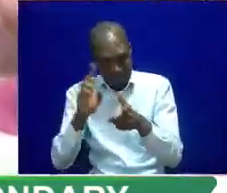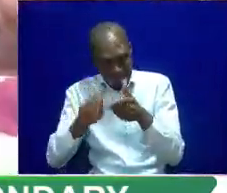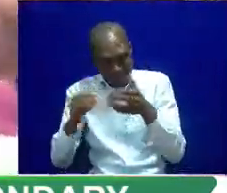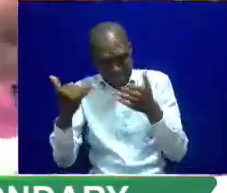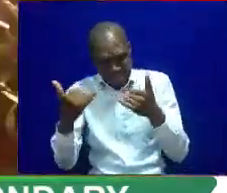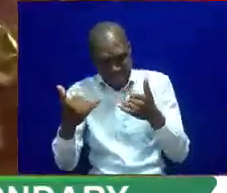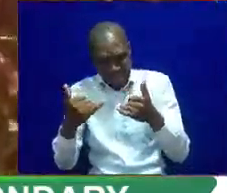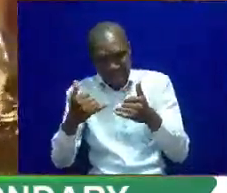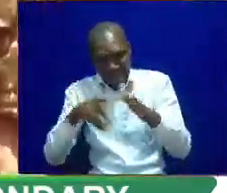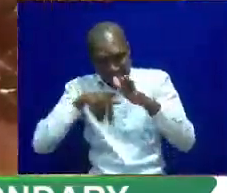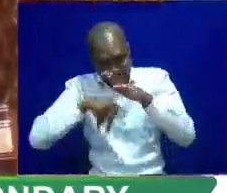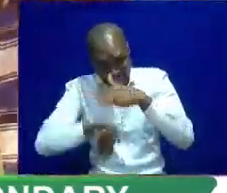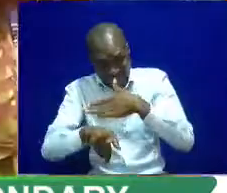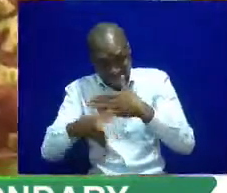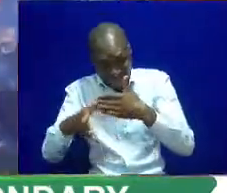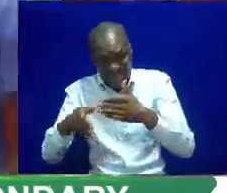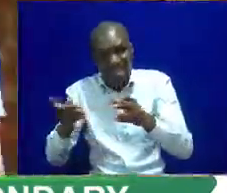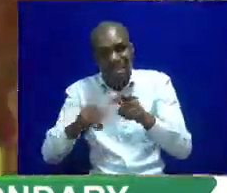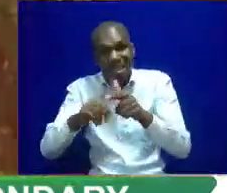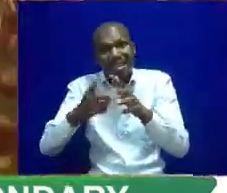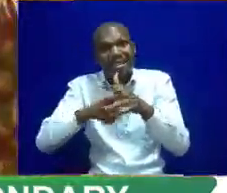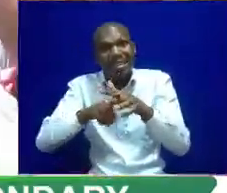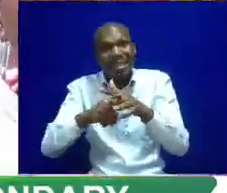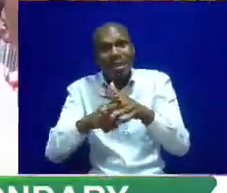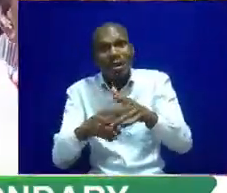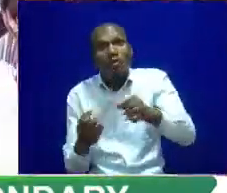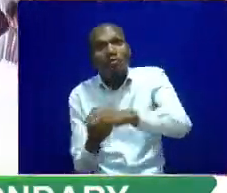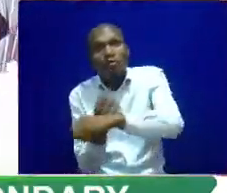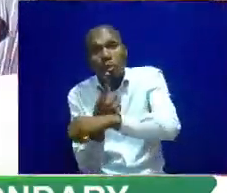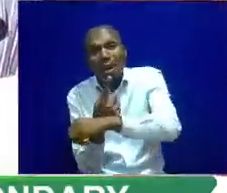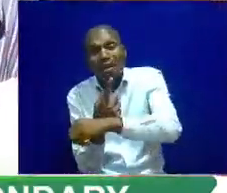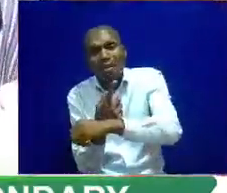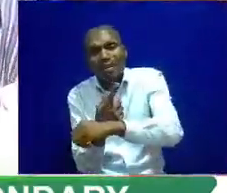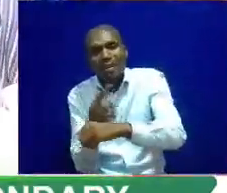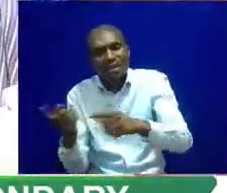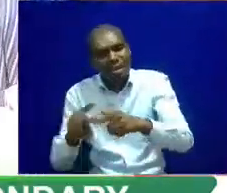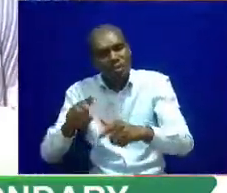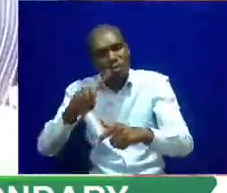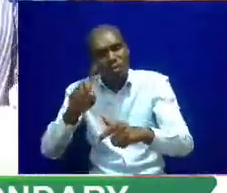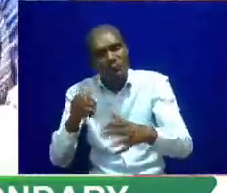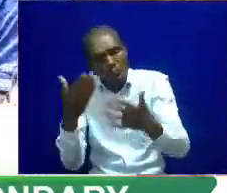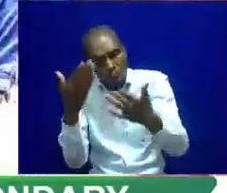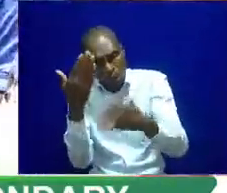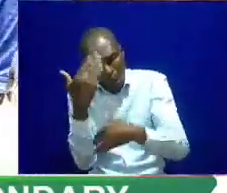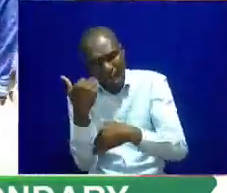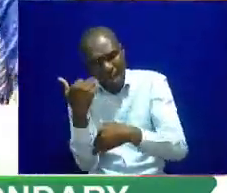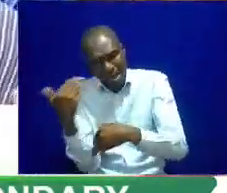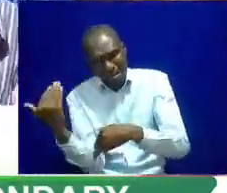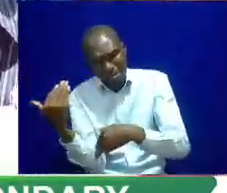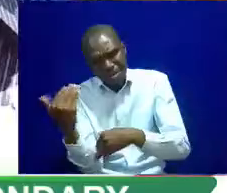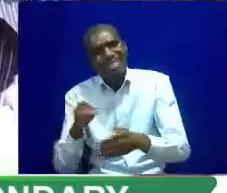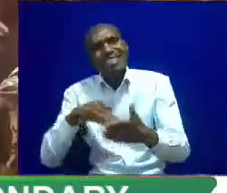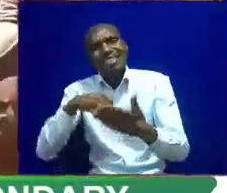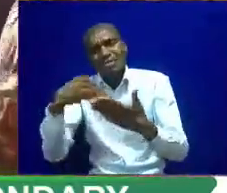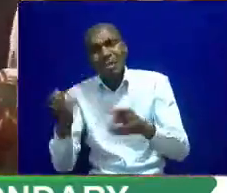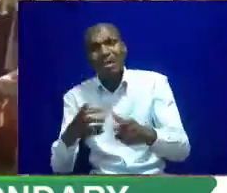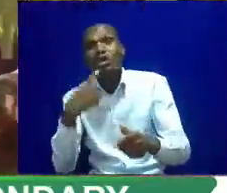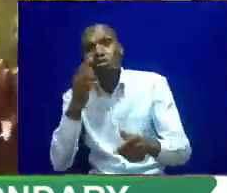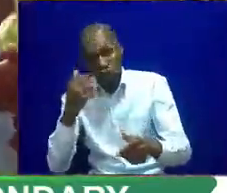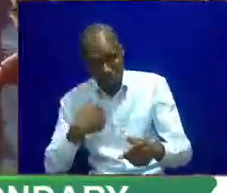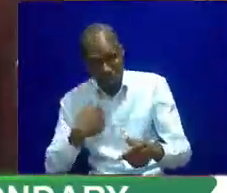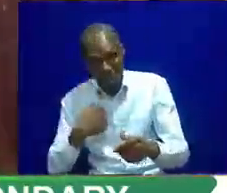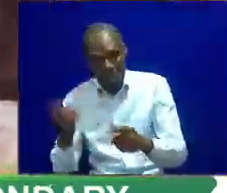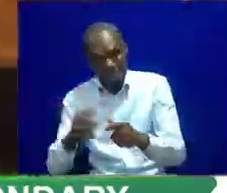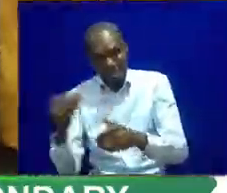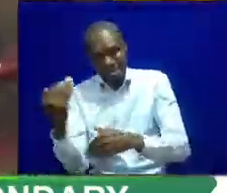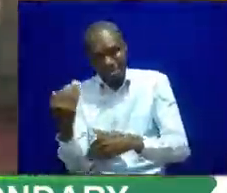vile aliingia akaanza na watoto wa form 1. Tukamuulizia mbona watoto wanaendelea kuanguka, akatuambia